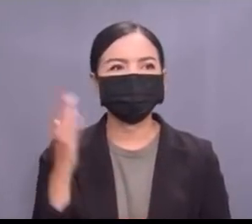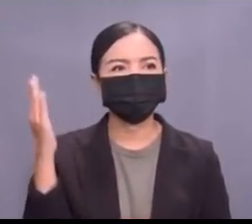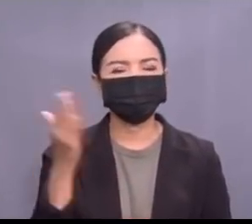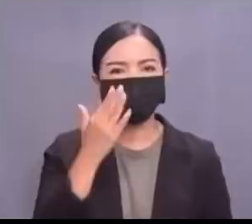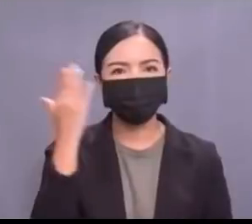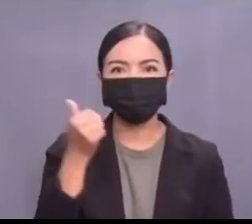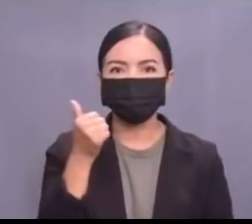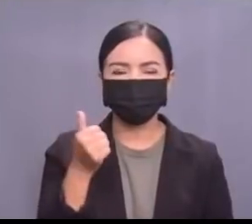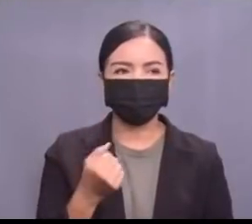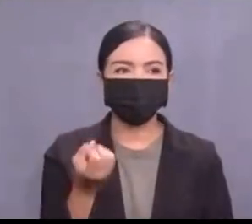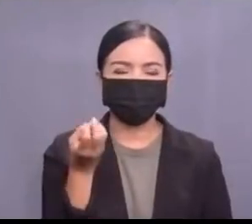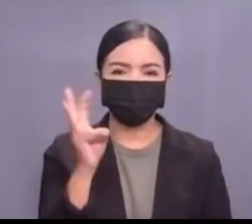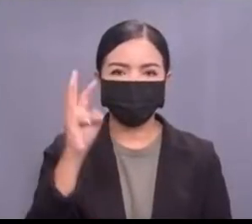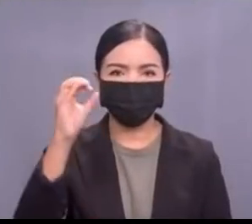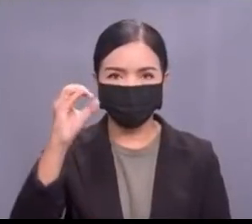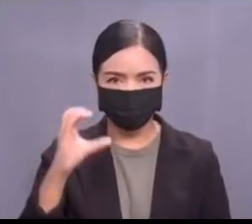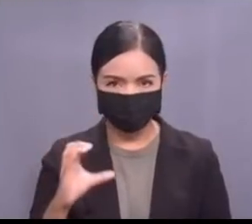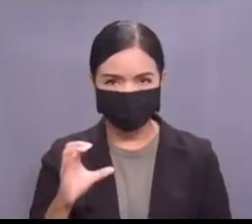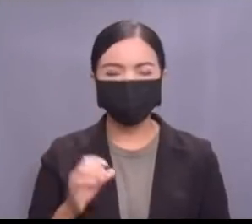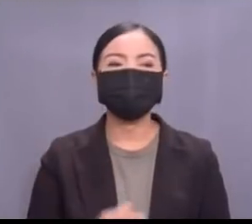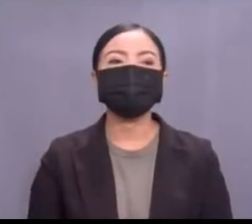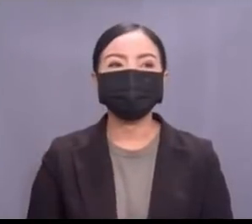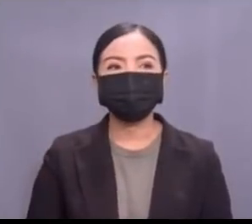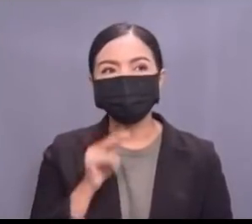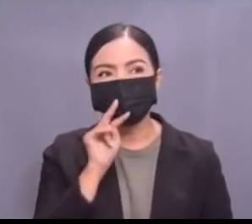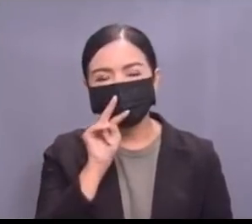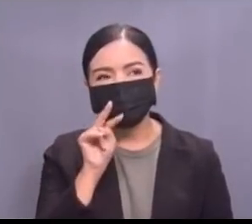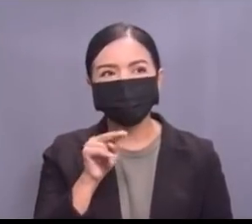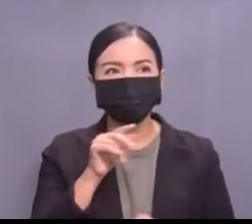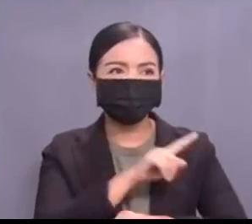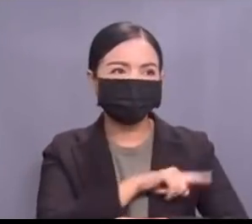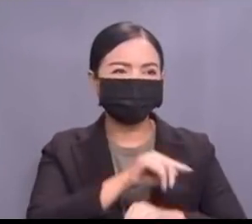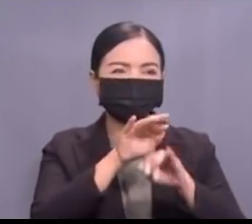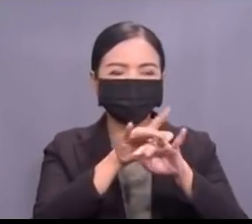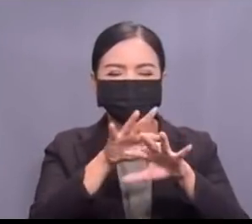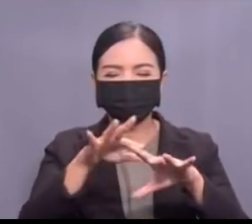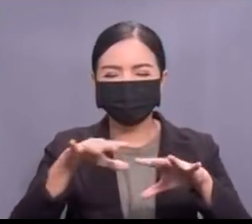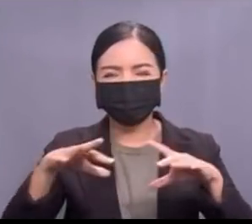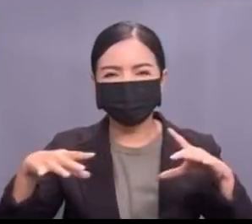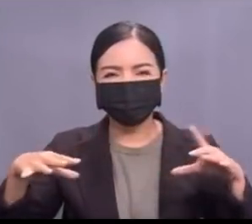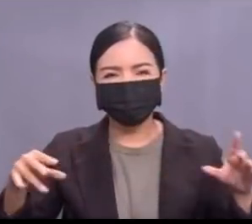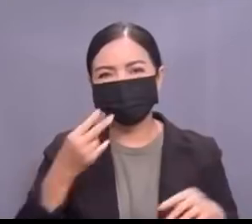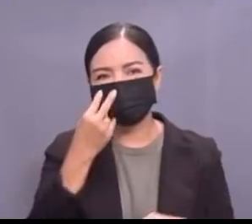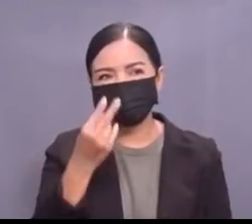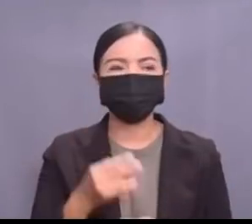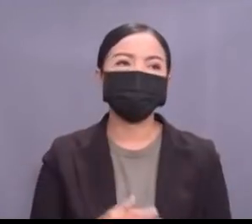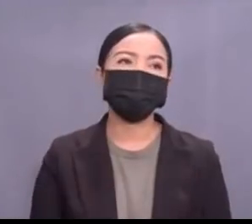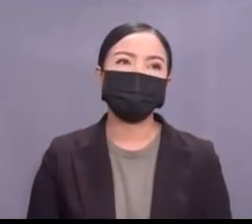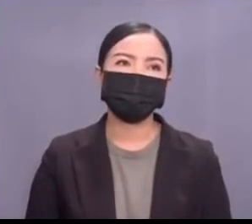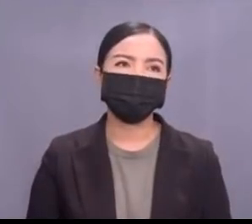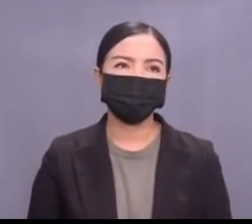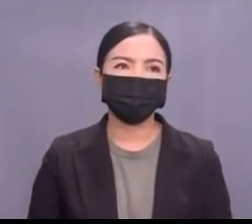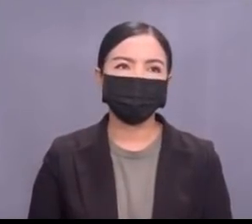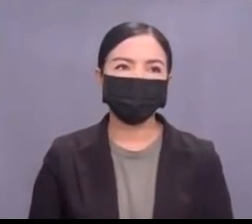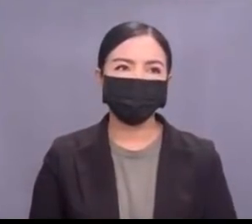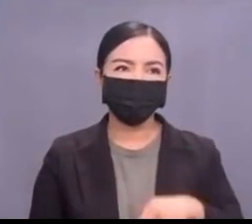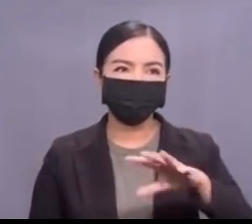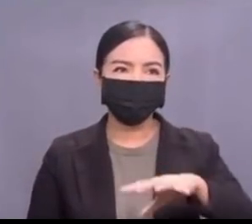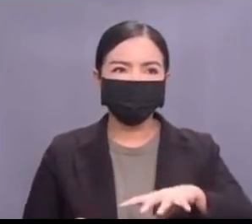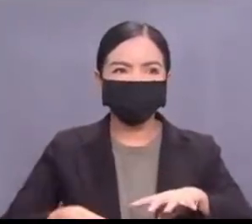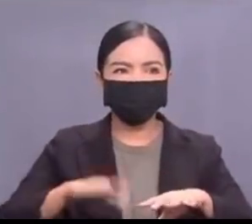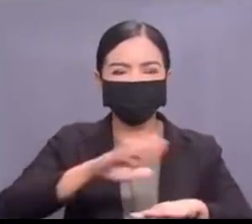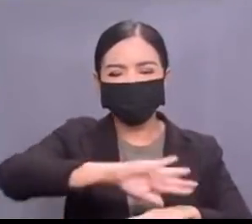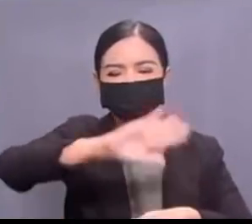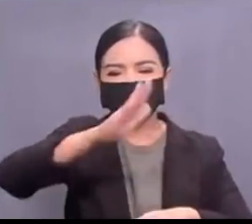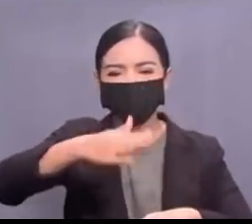ดีค่ะ16องศาเซลเซียสแล้วเห็นหมอกแบบไม่ต้องมโนเลยจริงๆจังๆขาวโพลนสลับกับวิวเขาทุ่งนา